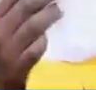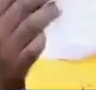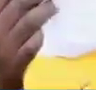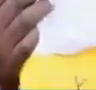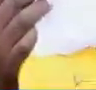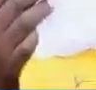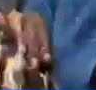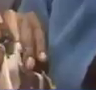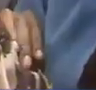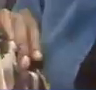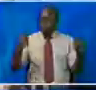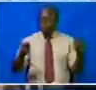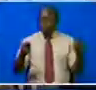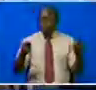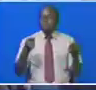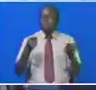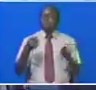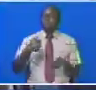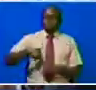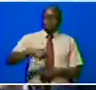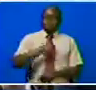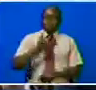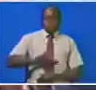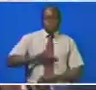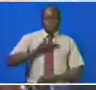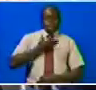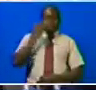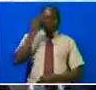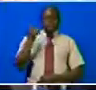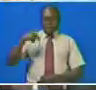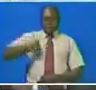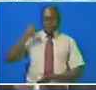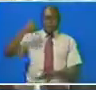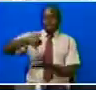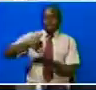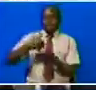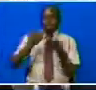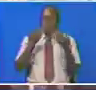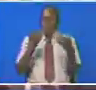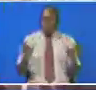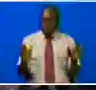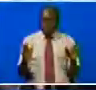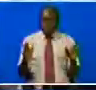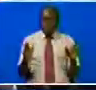Sasa imegeuka. Naongea haya kwa huzuni kubwa sana kwa sababu mimi ni moja wao.